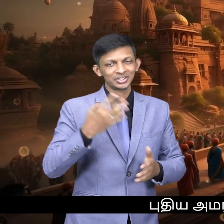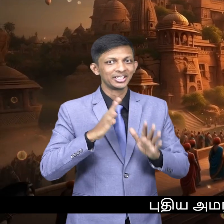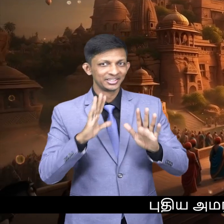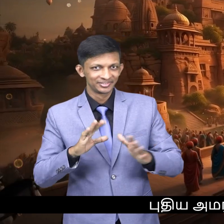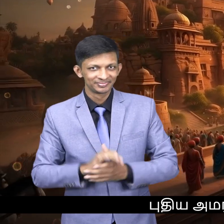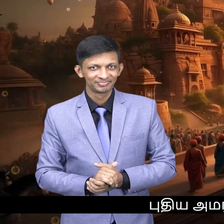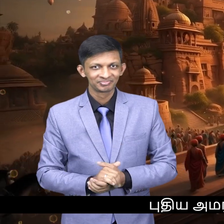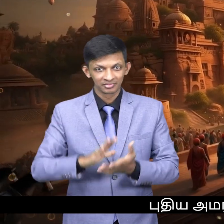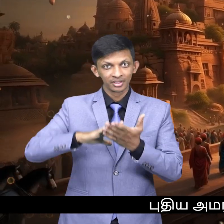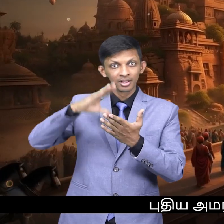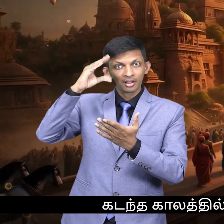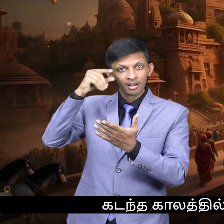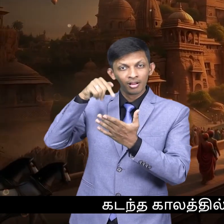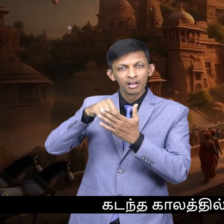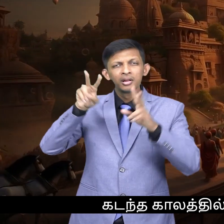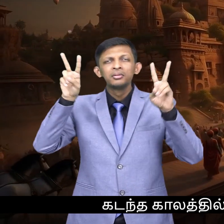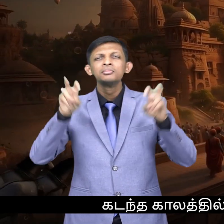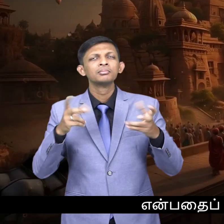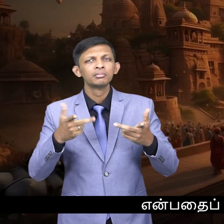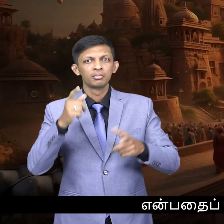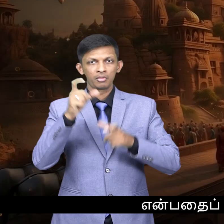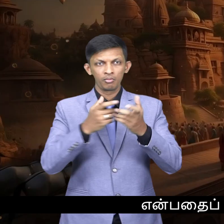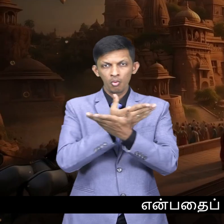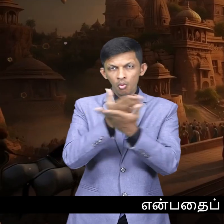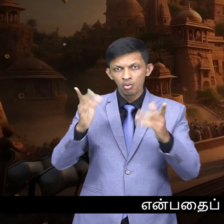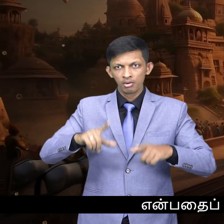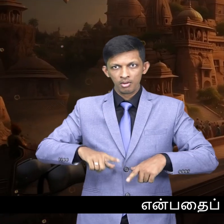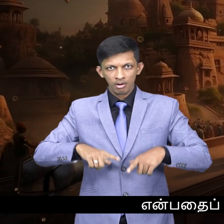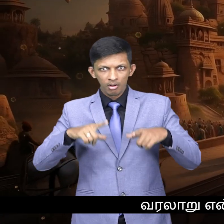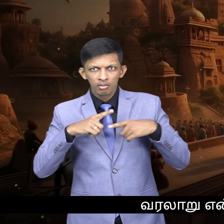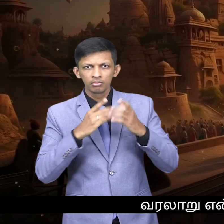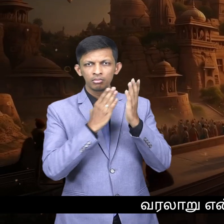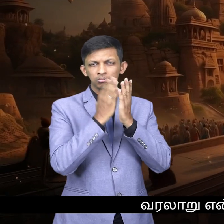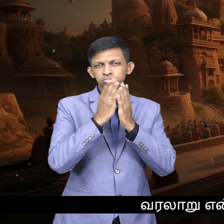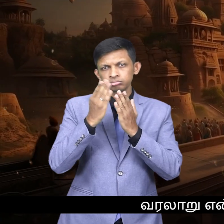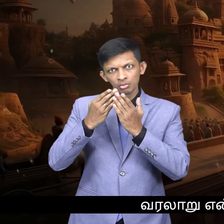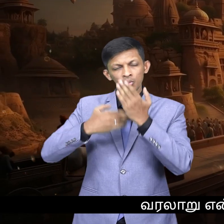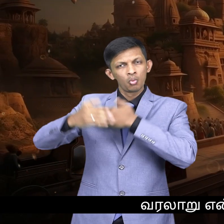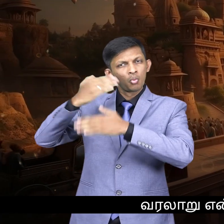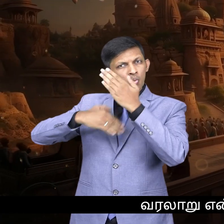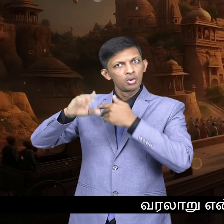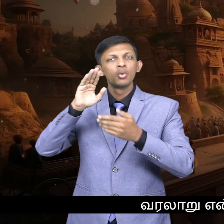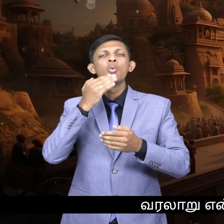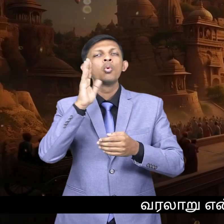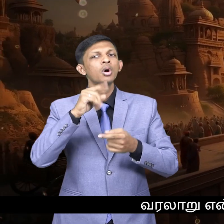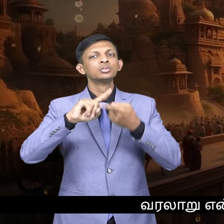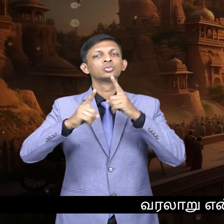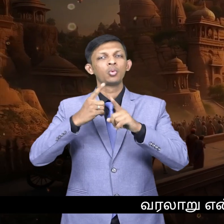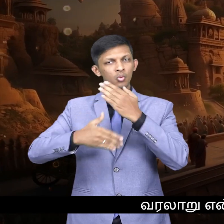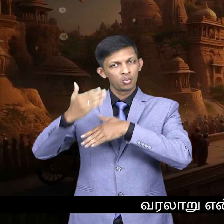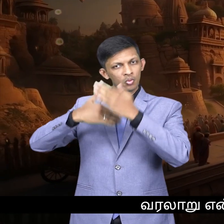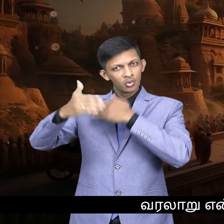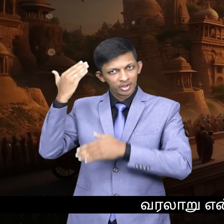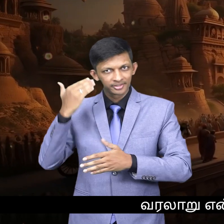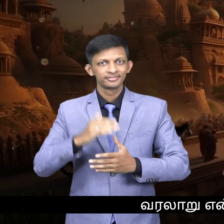அமர்விற்கு வரவேற்கிறோம். கடந்த காலத்தில் மக்கள் எப்படி வாழ்ந்தார்கள் என்பதை பற்றி அறிந்து கொள்வது